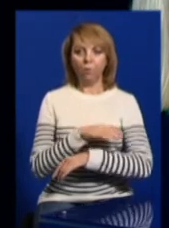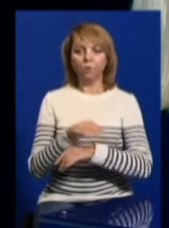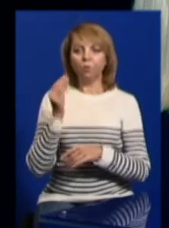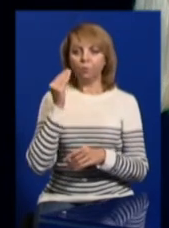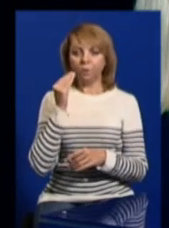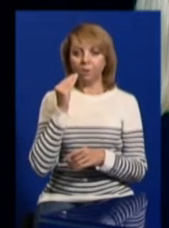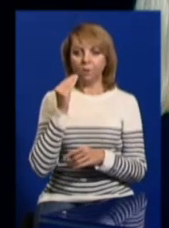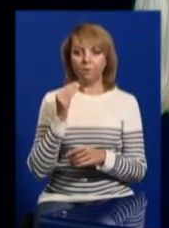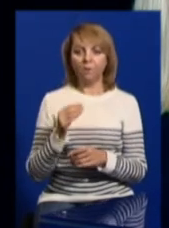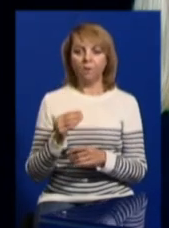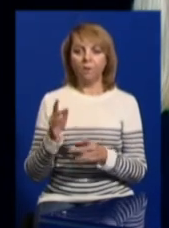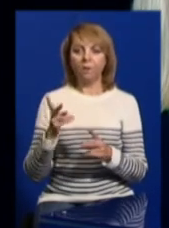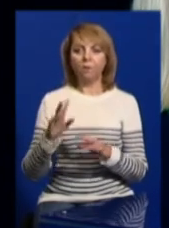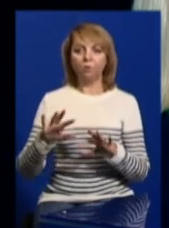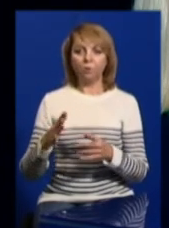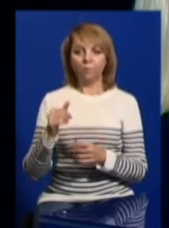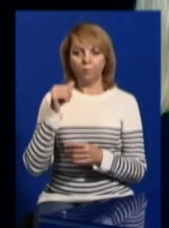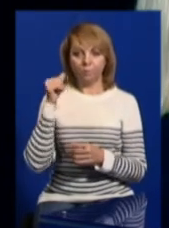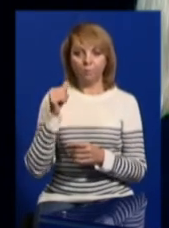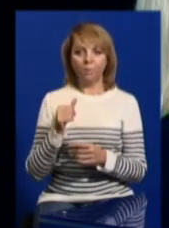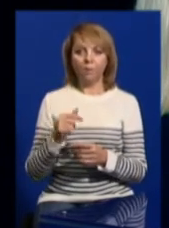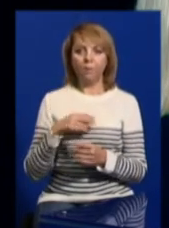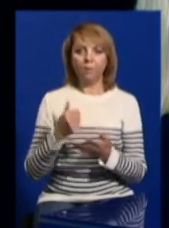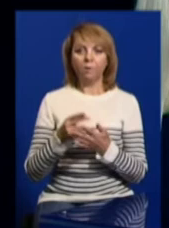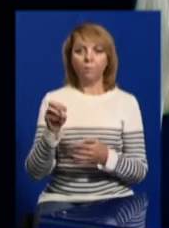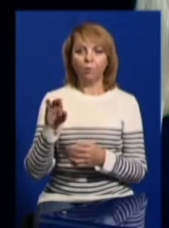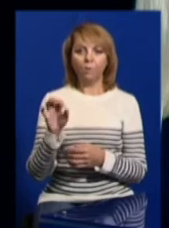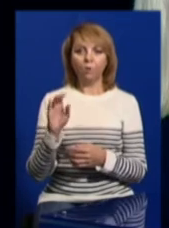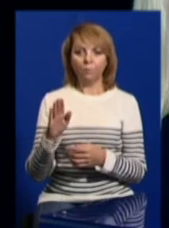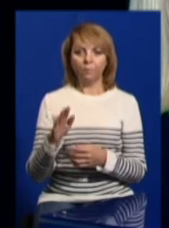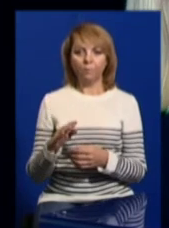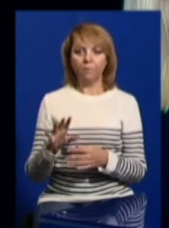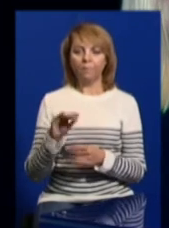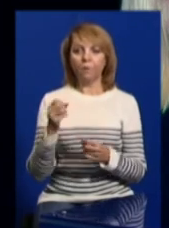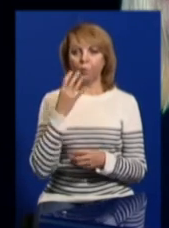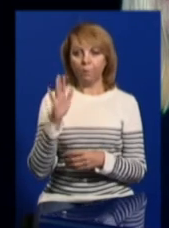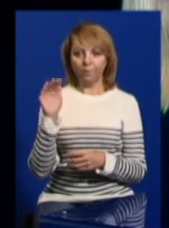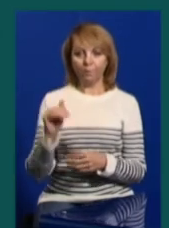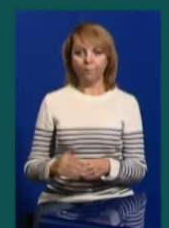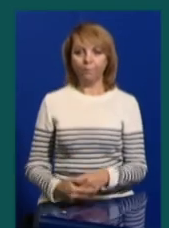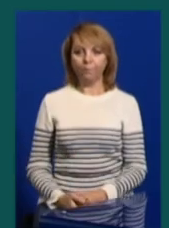Сумській, яка сталася торік, говорили сьогодні з представником потерпілих Дмитром Марцоним. На все добре.